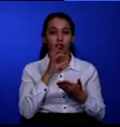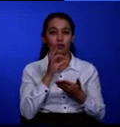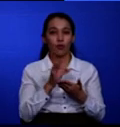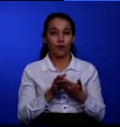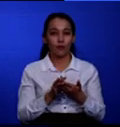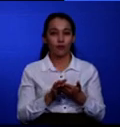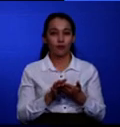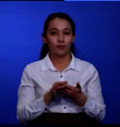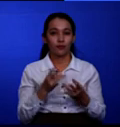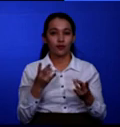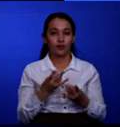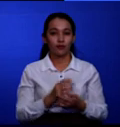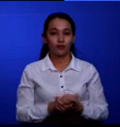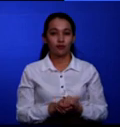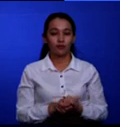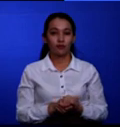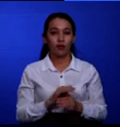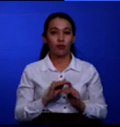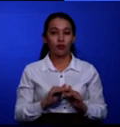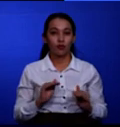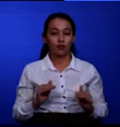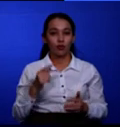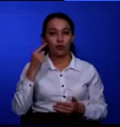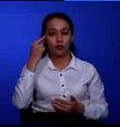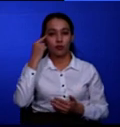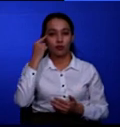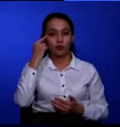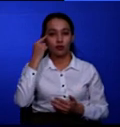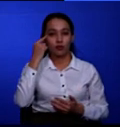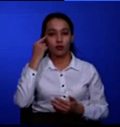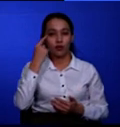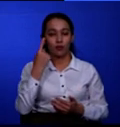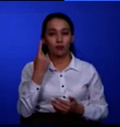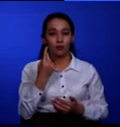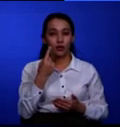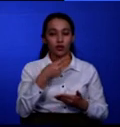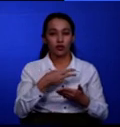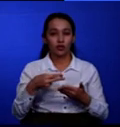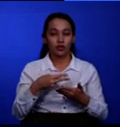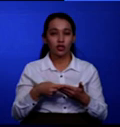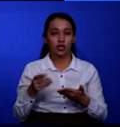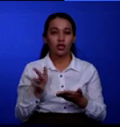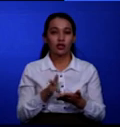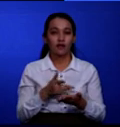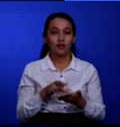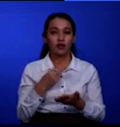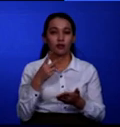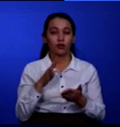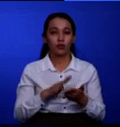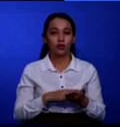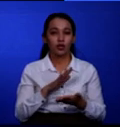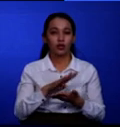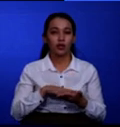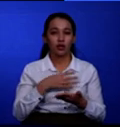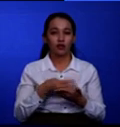kerak. Qani bolajonlar, o'ylab ko'ringchi. Bir chiziqli daftar 29ta, katak